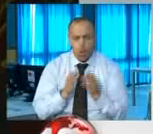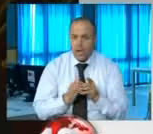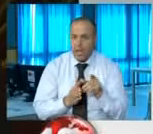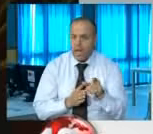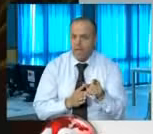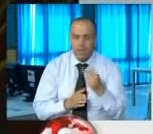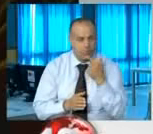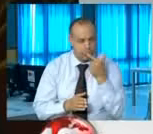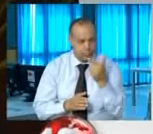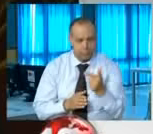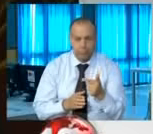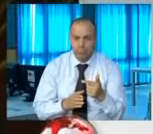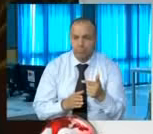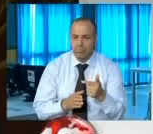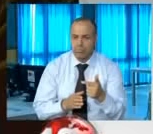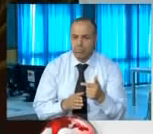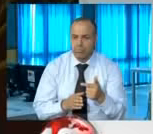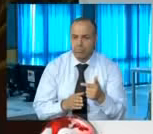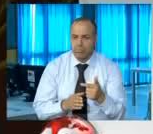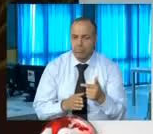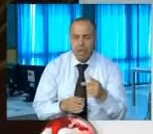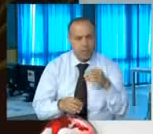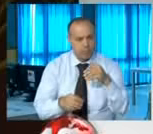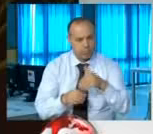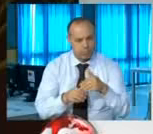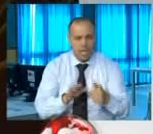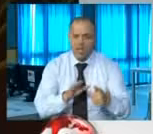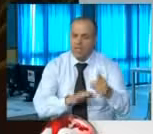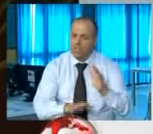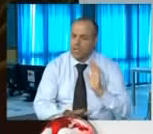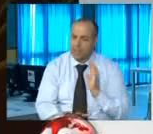نجم نعتبرها وأنها كانت عملية اقتراع ناجحة،